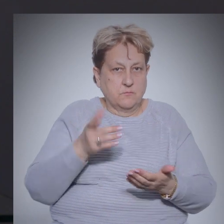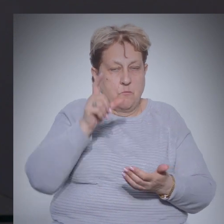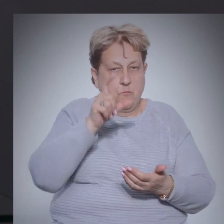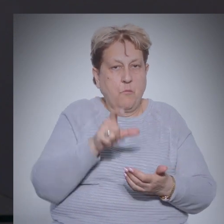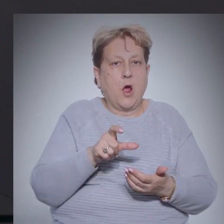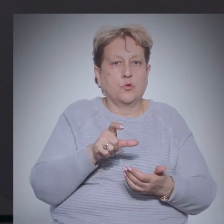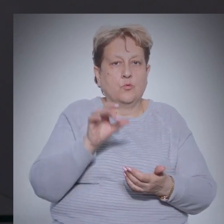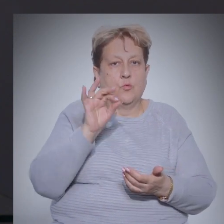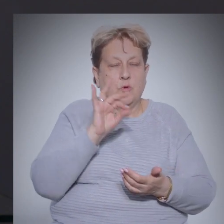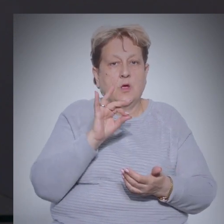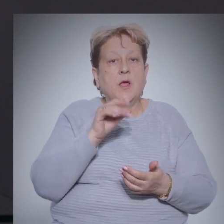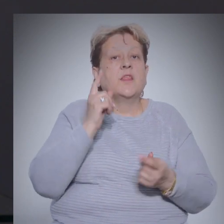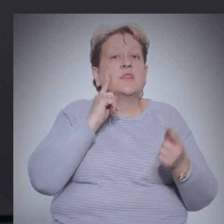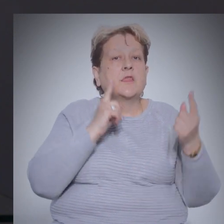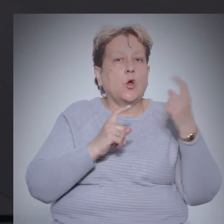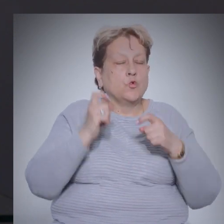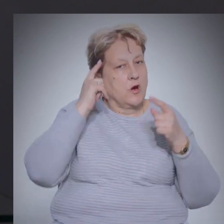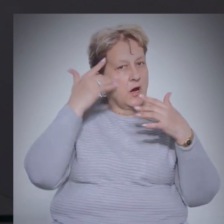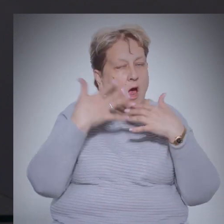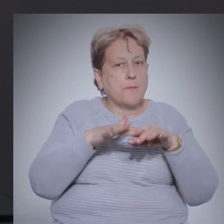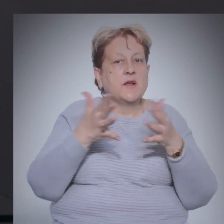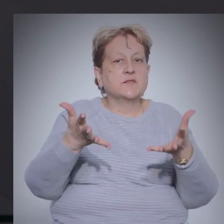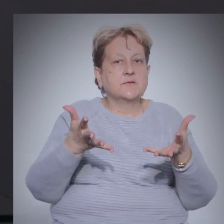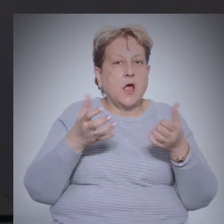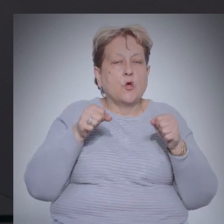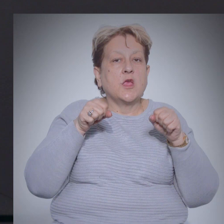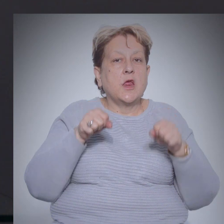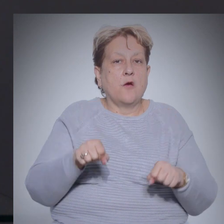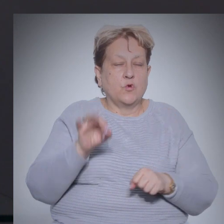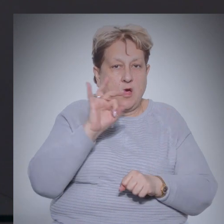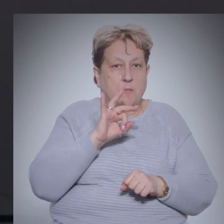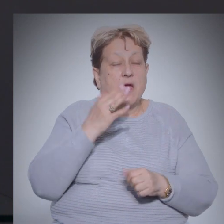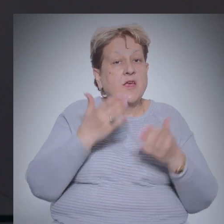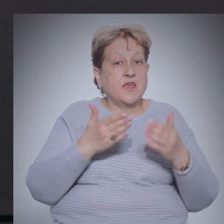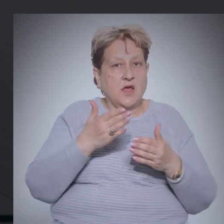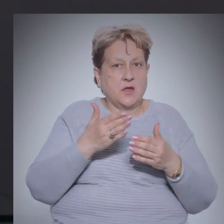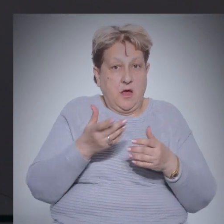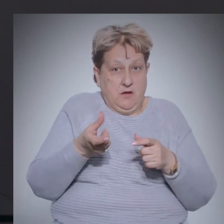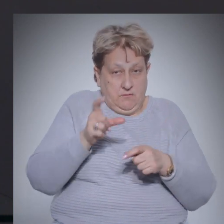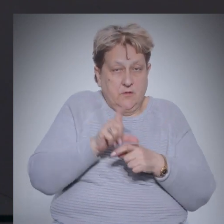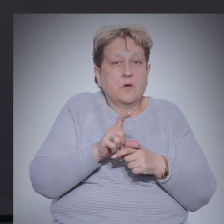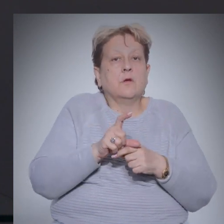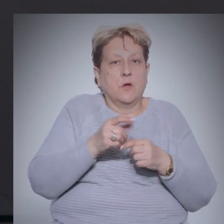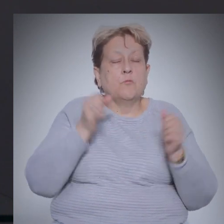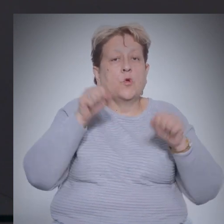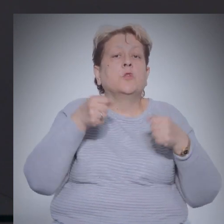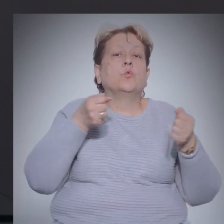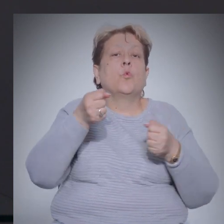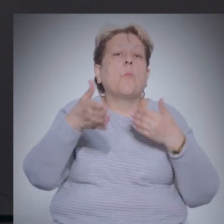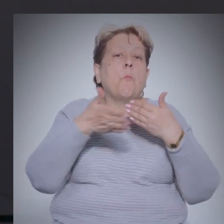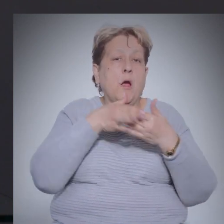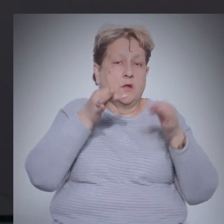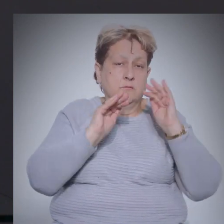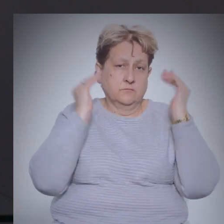մարդու տեղեկություններ գաղապարներ ստանալու իրավունքի նկատման։ Կանի որ եթե գերակայեր, մենք ունենենք